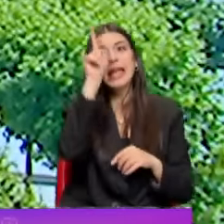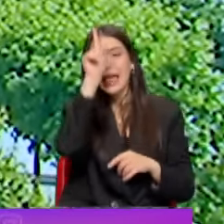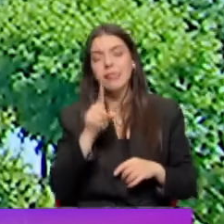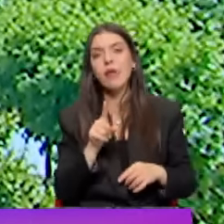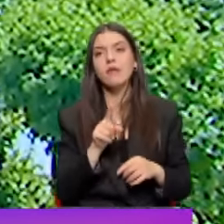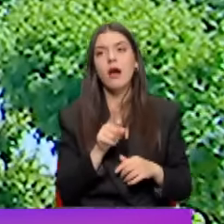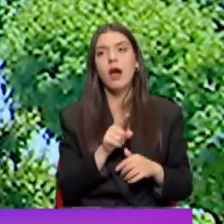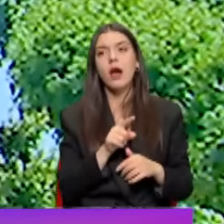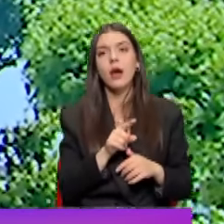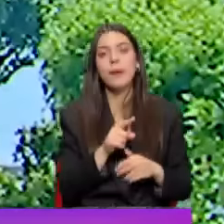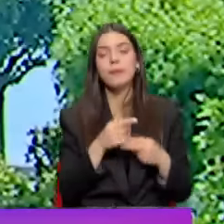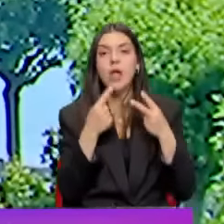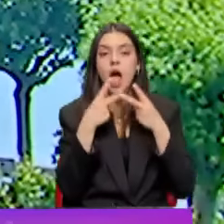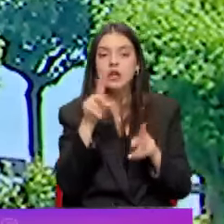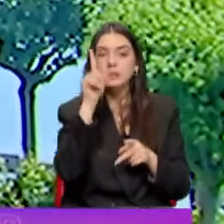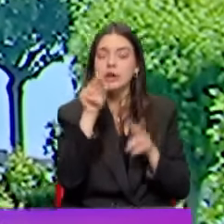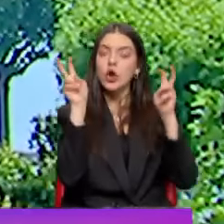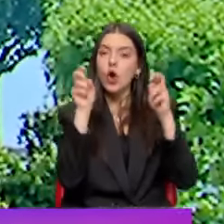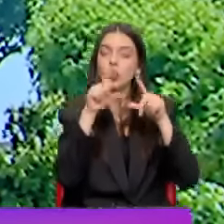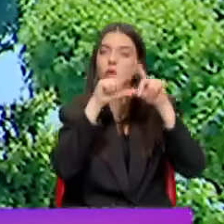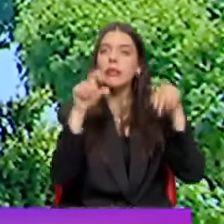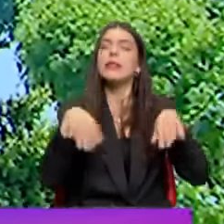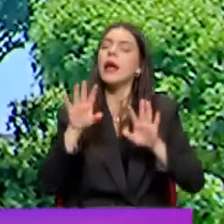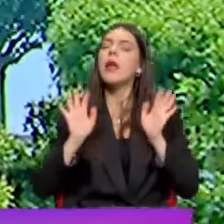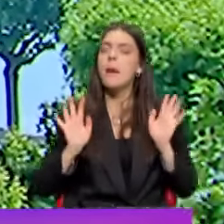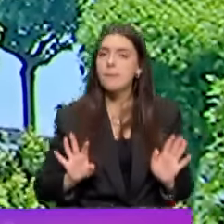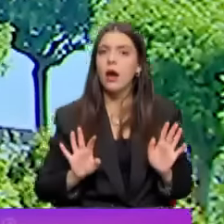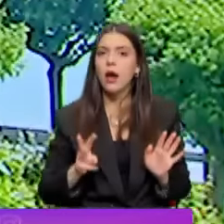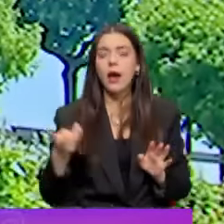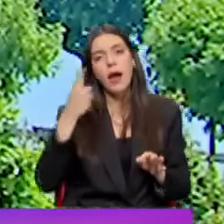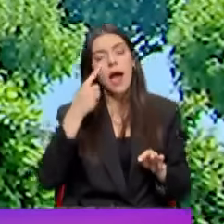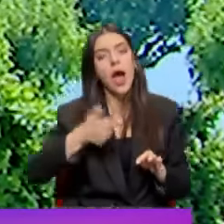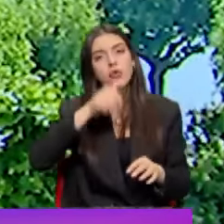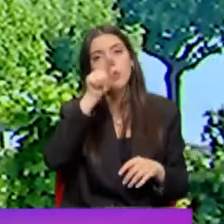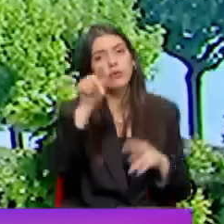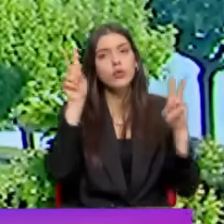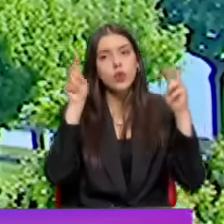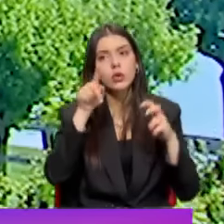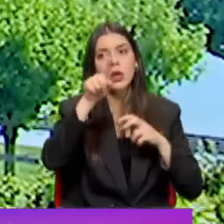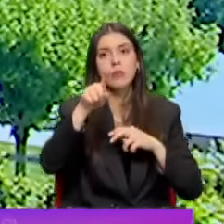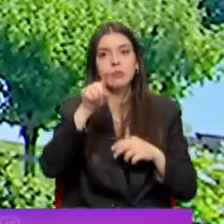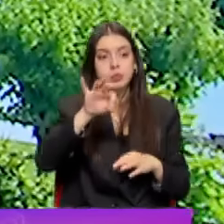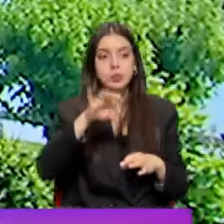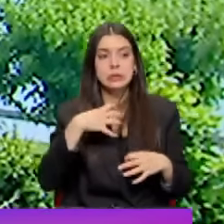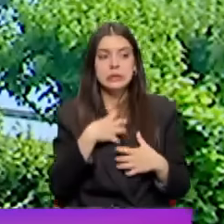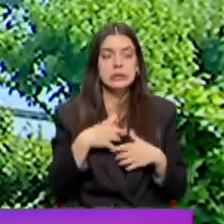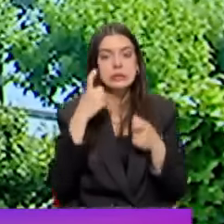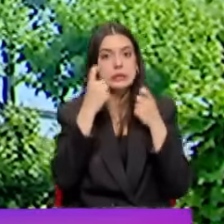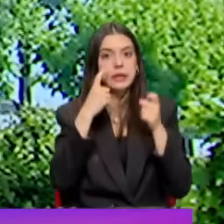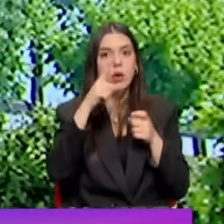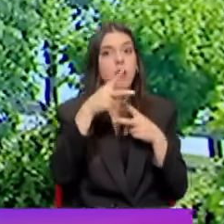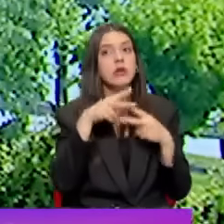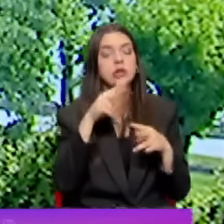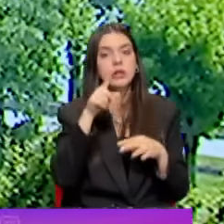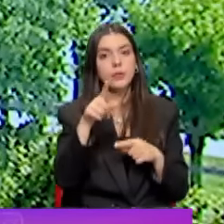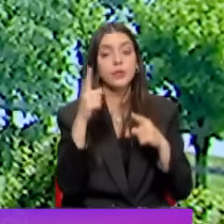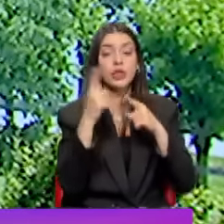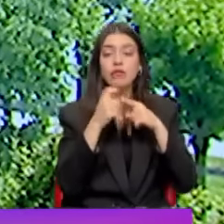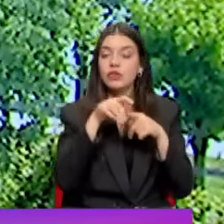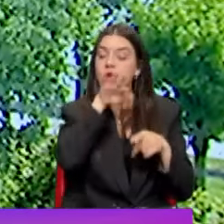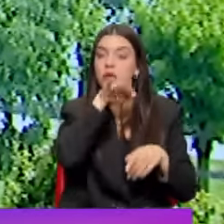eee açtığımız bir Konu başlığı olmayacak ama Cumhurbaşkanı Erdoğan bu konudaki endişesini bu hafta dile getirdi ya nüfusumuz